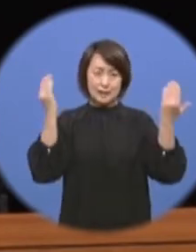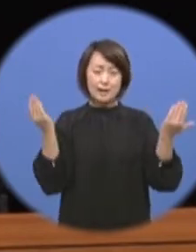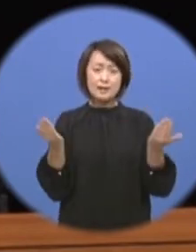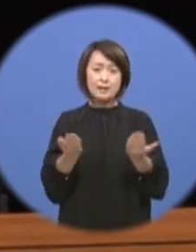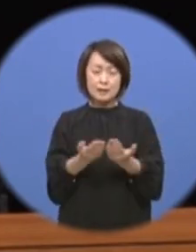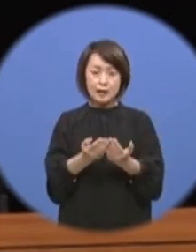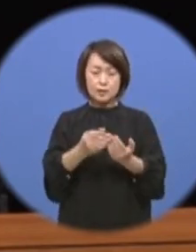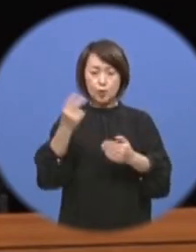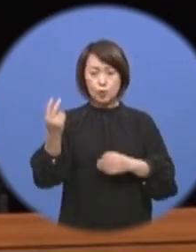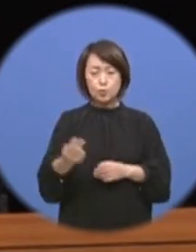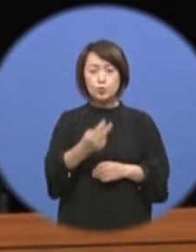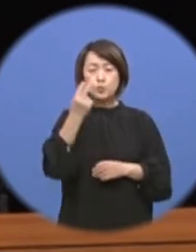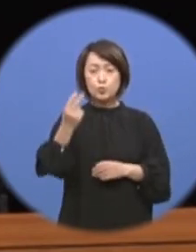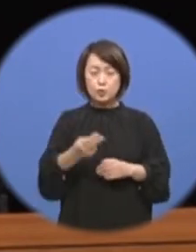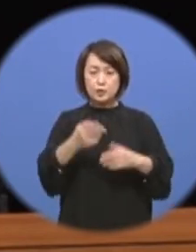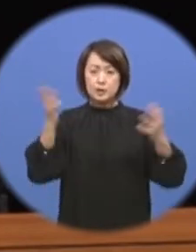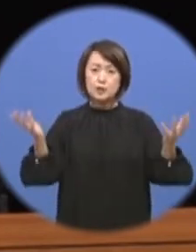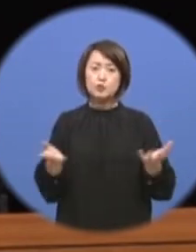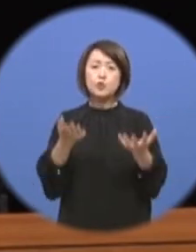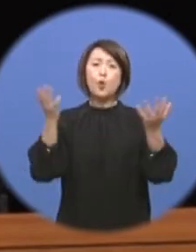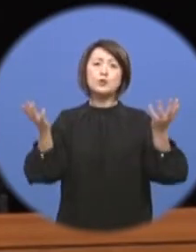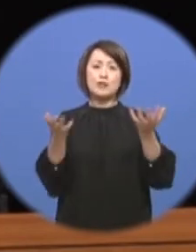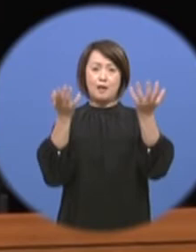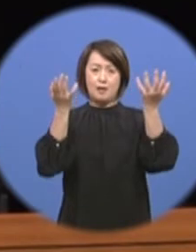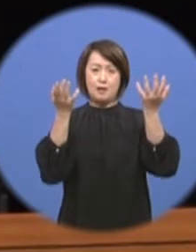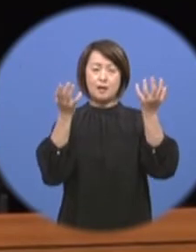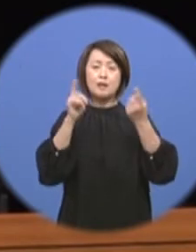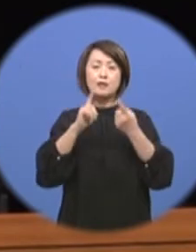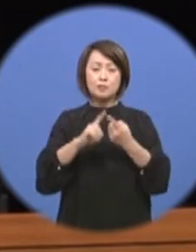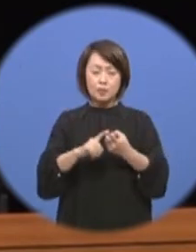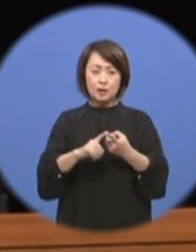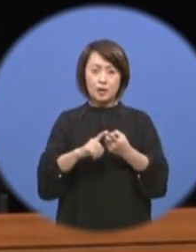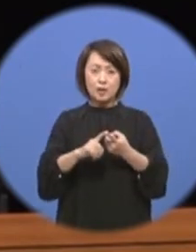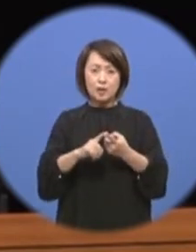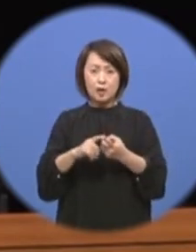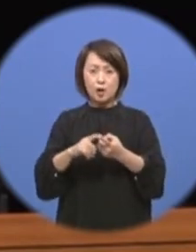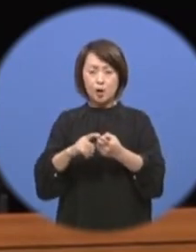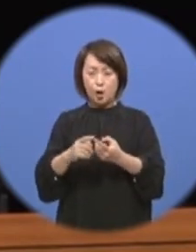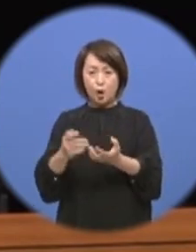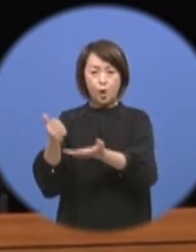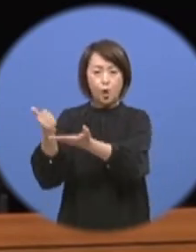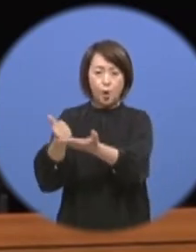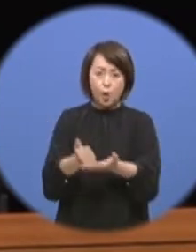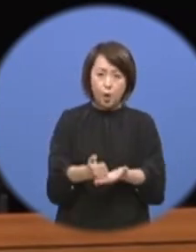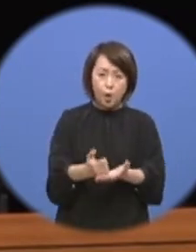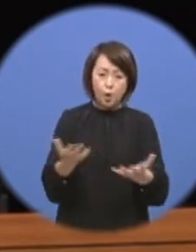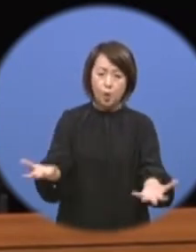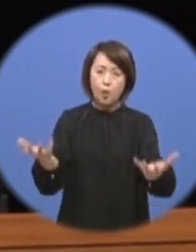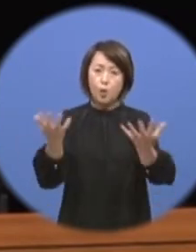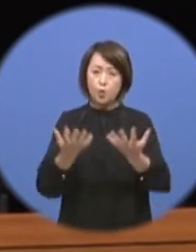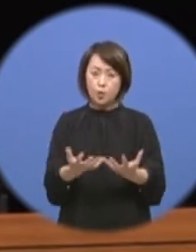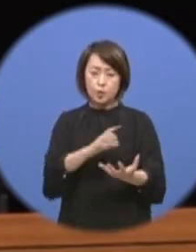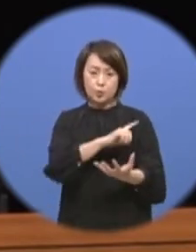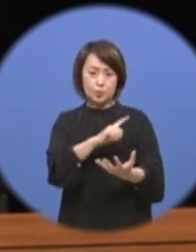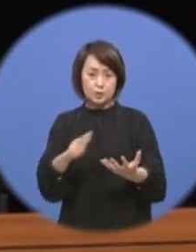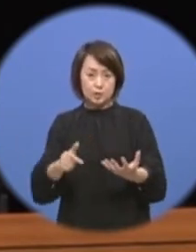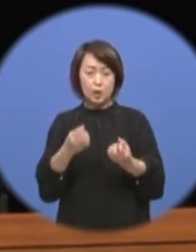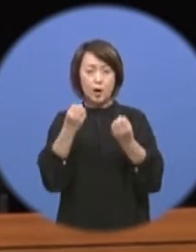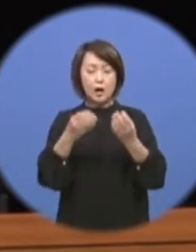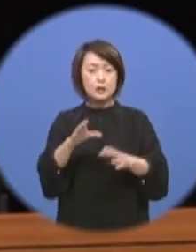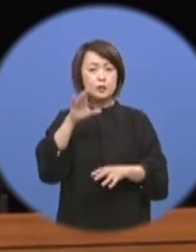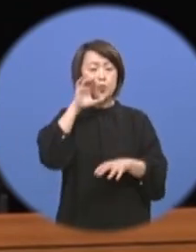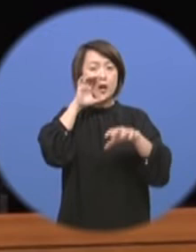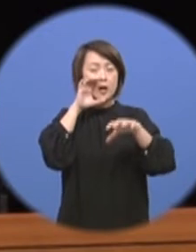機運の醸成や遊郭など新しい和歌山の